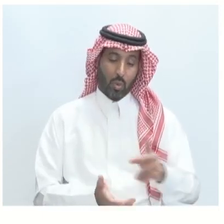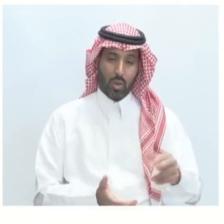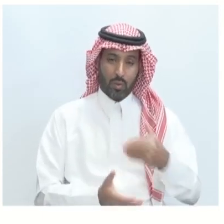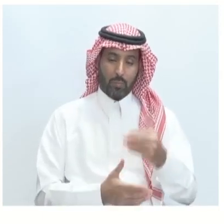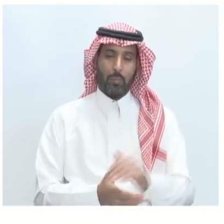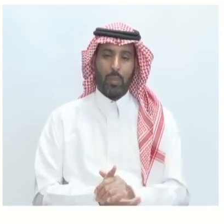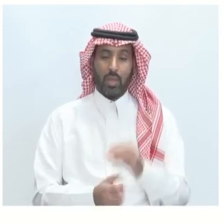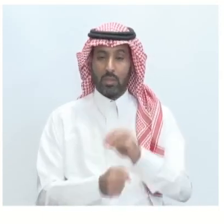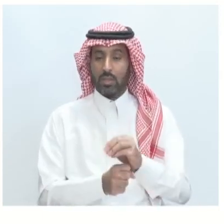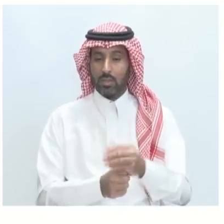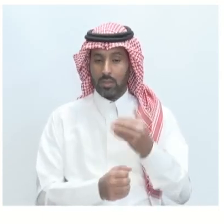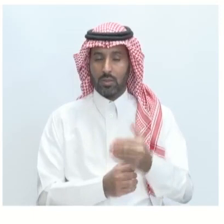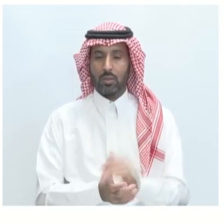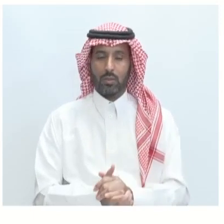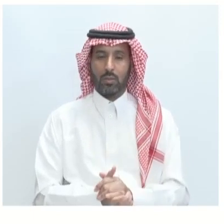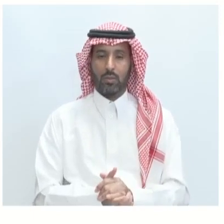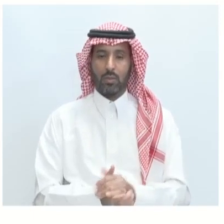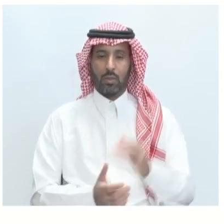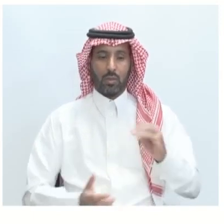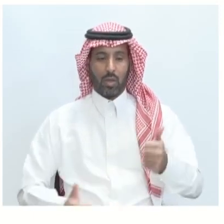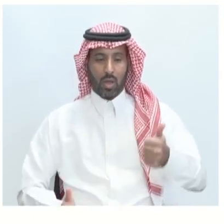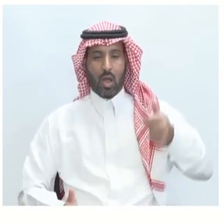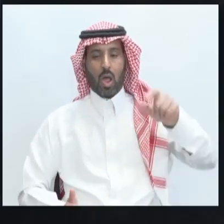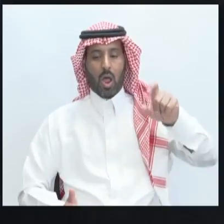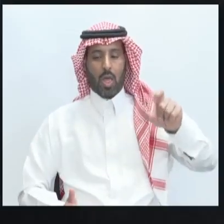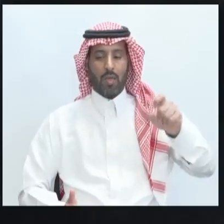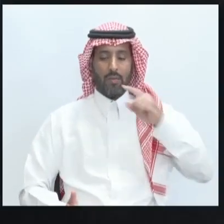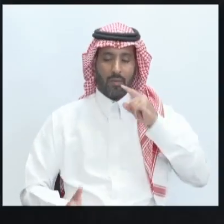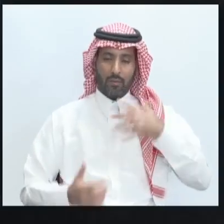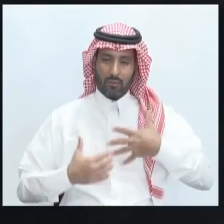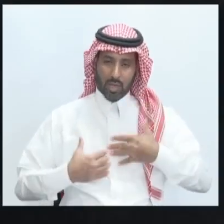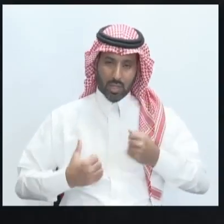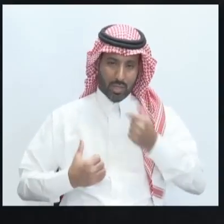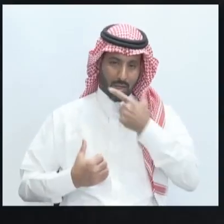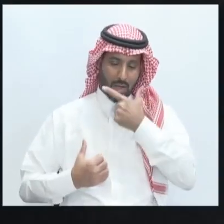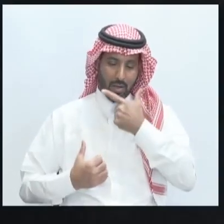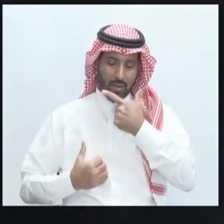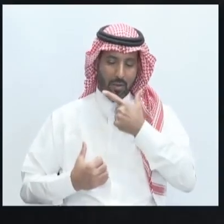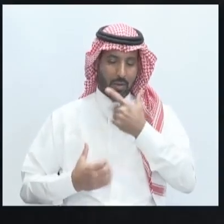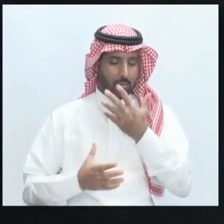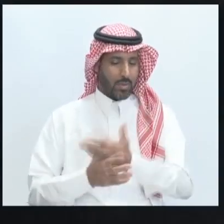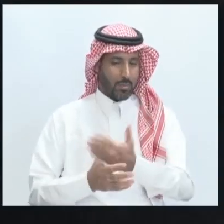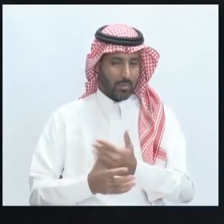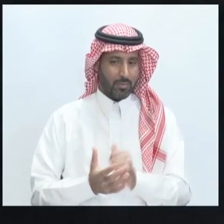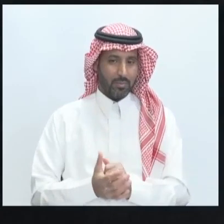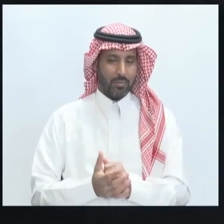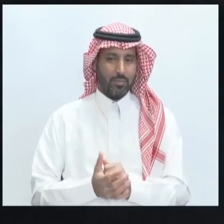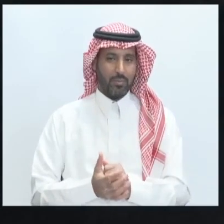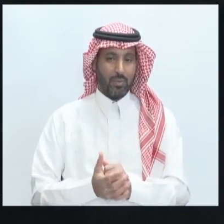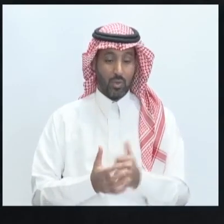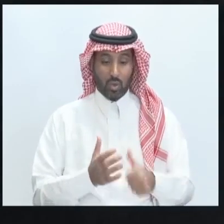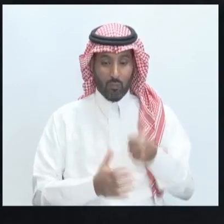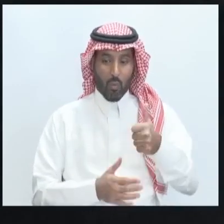الدرس السابق ان خالد فرح بماذا بسبب ماذا بسبب